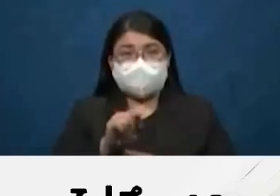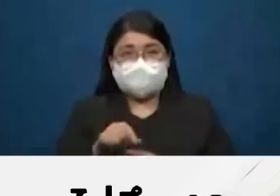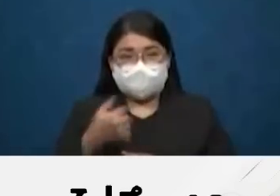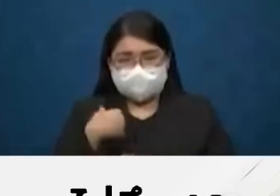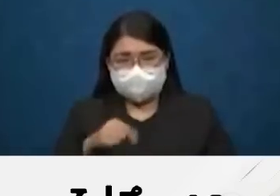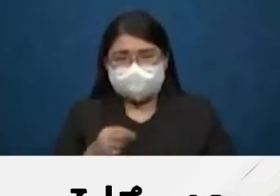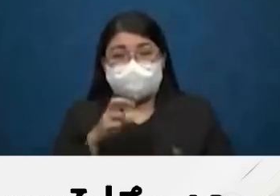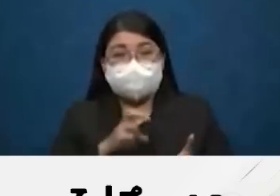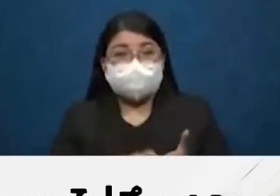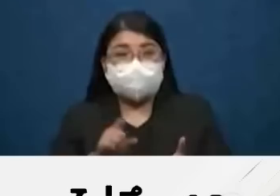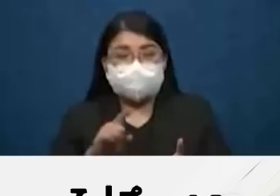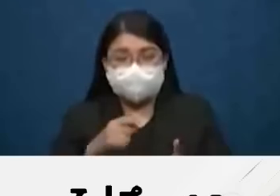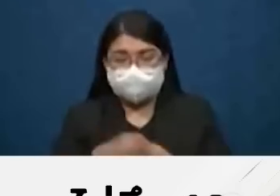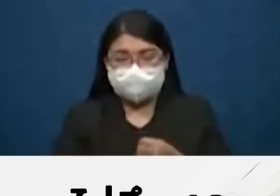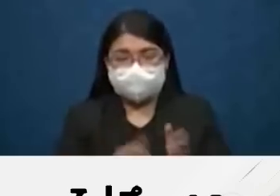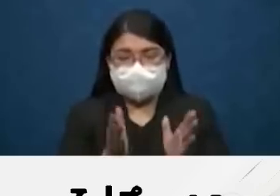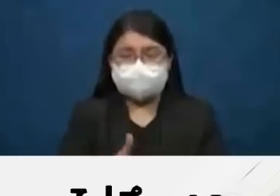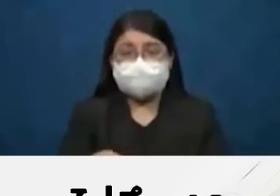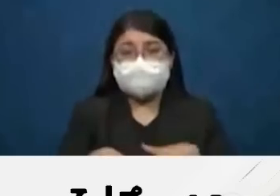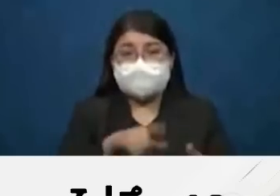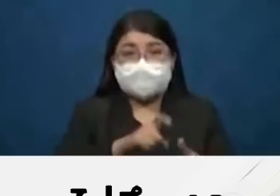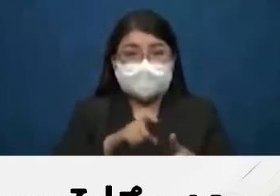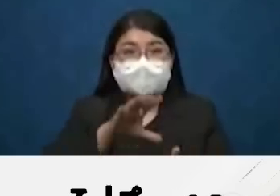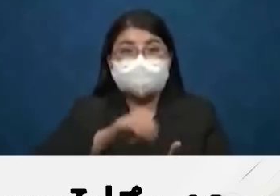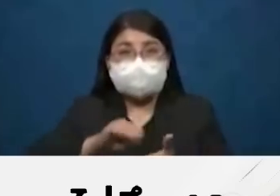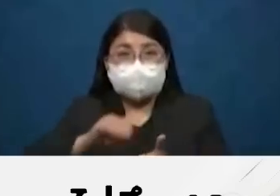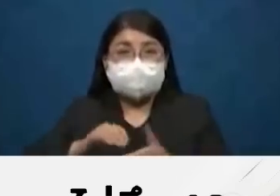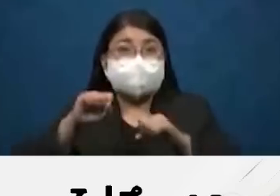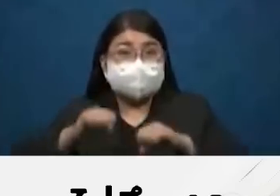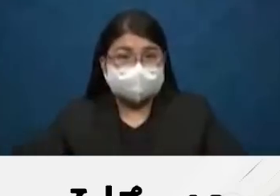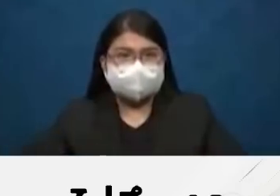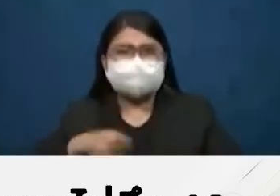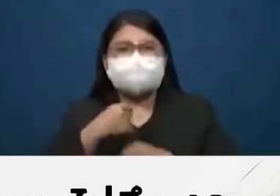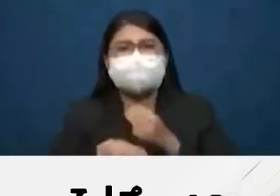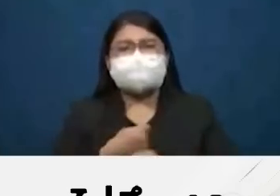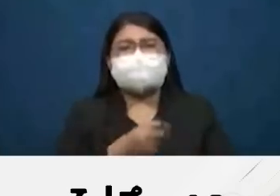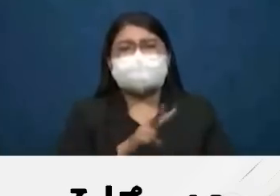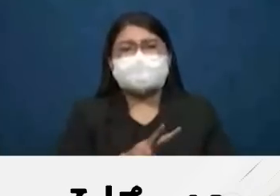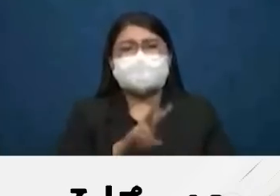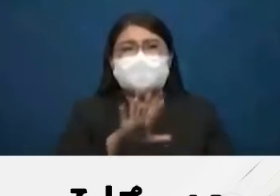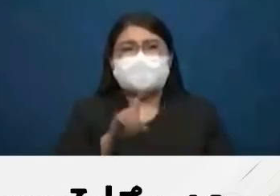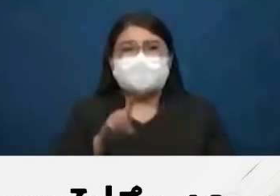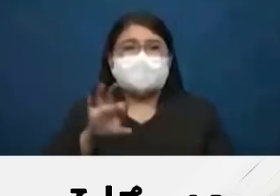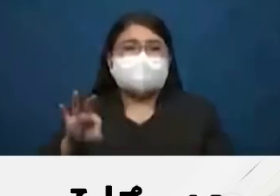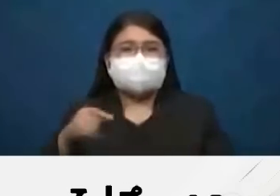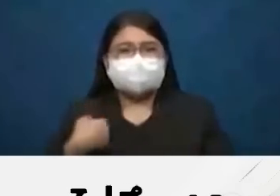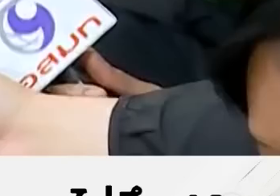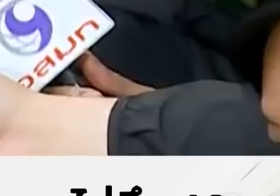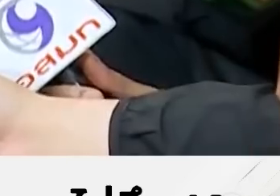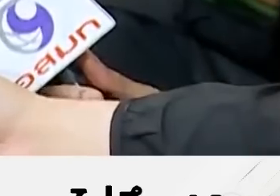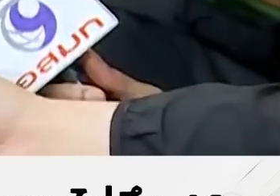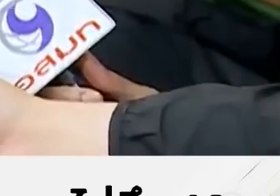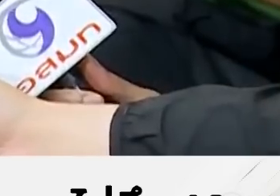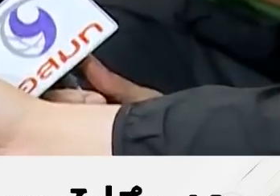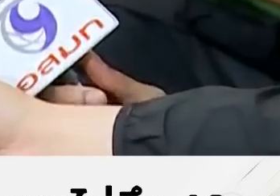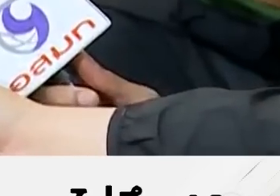ได้มาออกมาอธิบายว่ามีหลายคนนั้นเปลี่ยนใจไม่ไอ้คนที่เปลี่ยนใจจากการที่โหวตให้แล้วก็มาไม่โหวตให้เนี่ยมันไม่ใช่เป็นตัวเลข